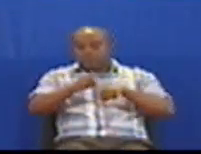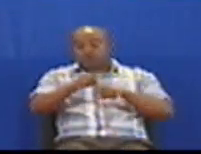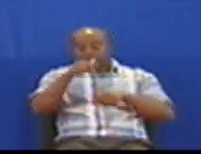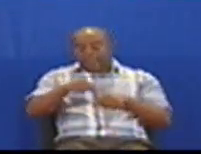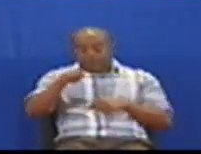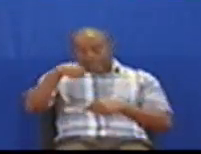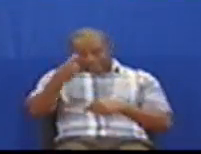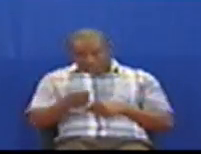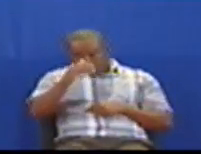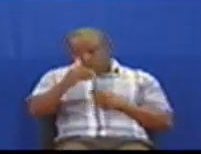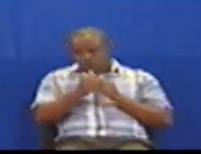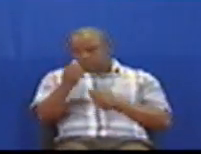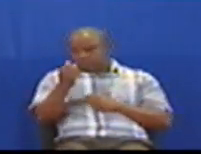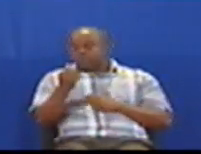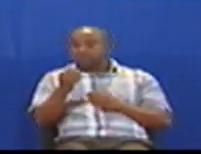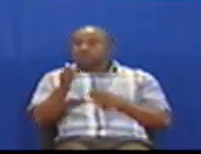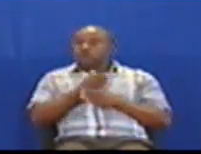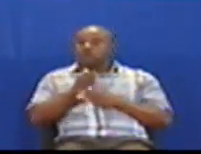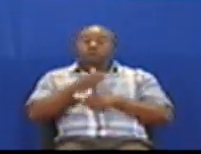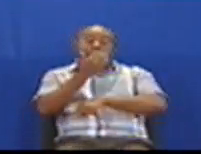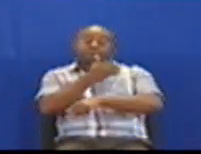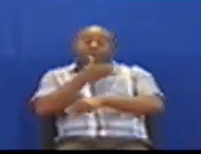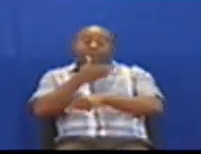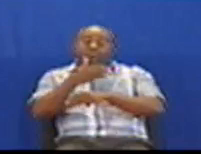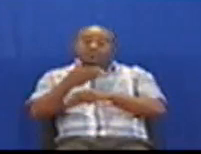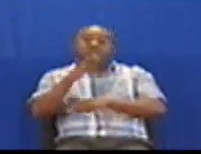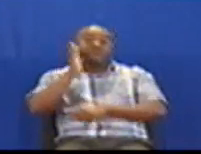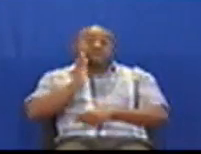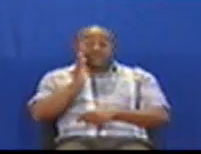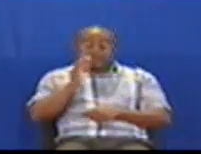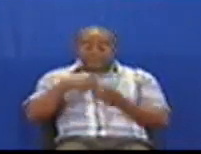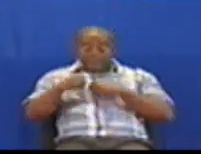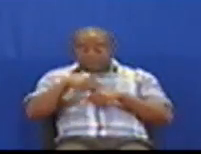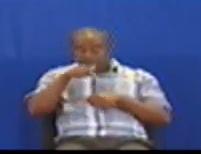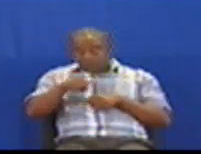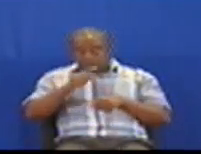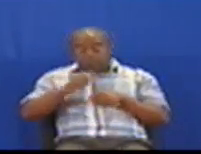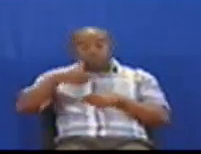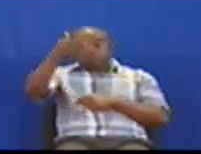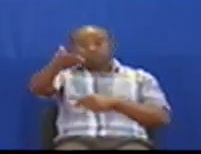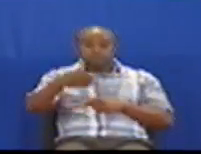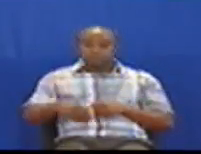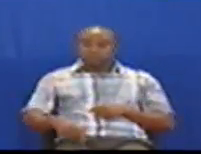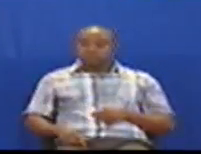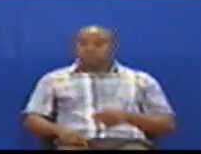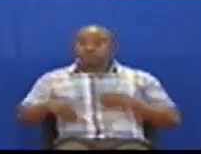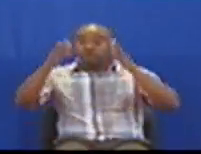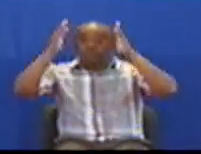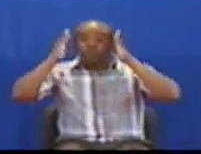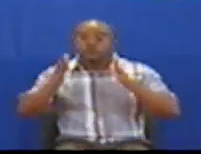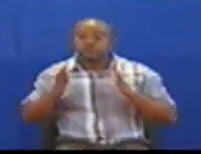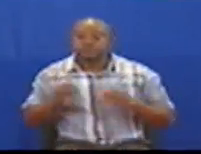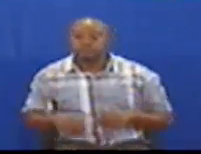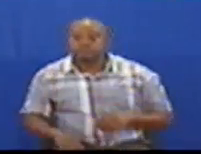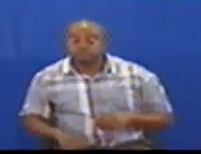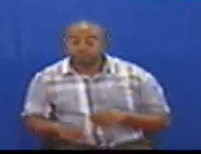mwezi Oktoba, na kwa matumizi ya vijana wa karne hii na karne inayokuja. Mheshimiwa Naibu Spika, kazi